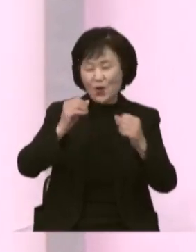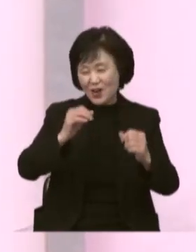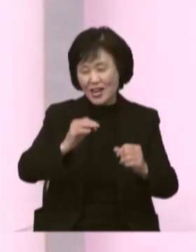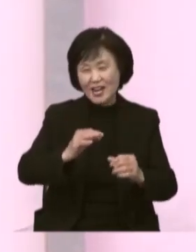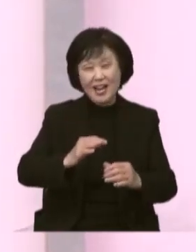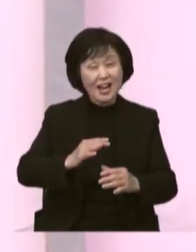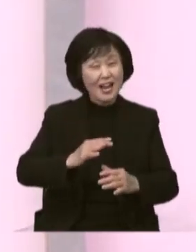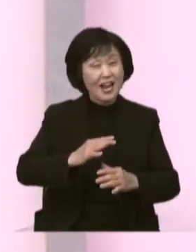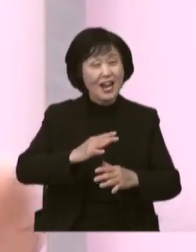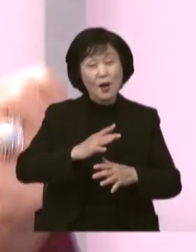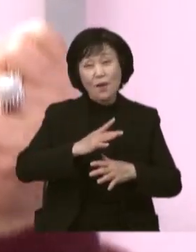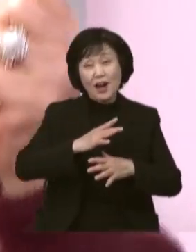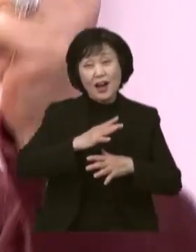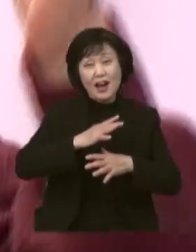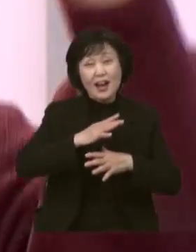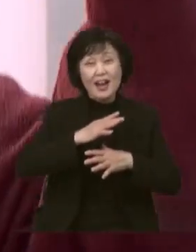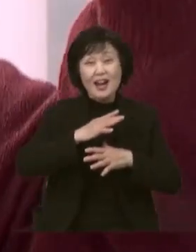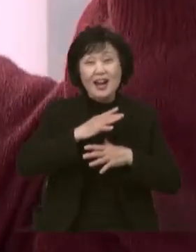찾았고